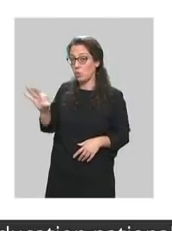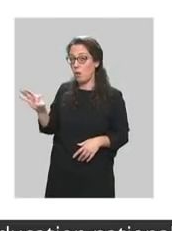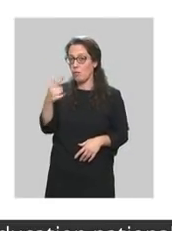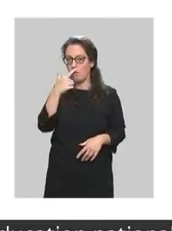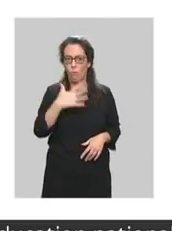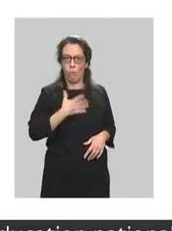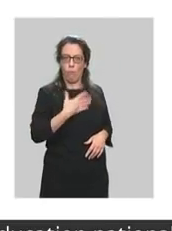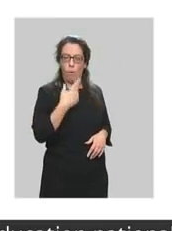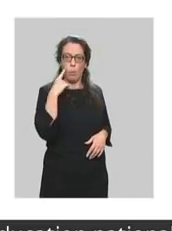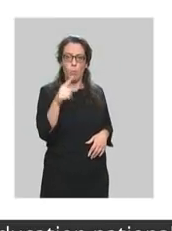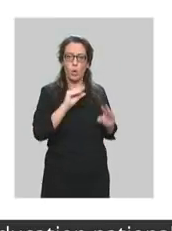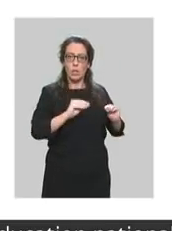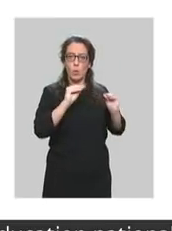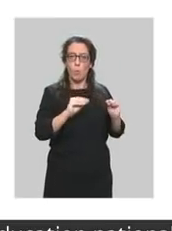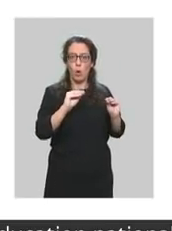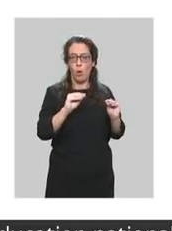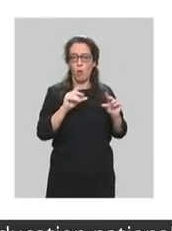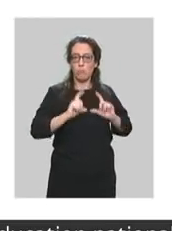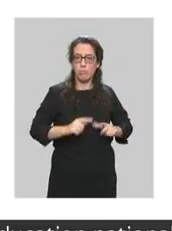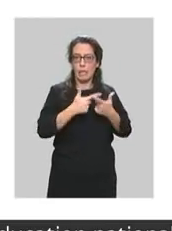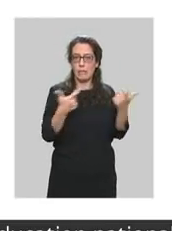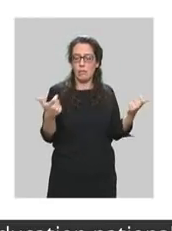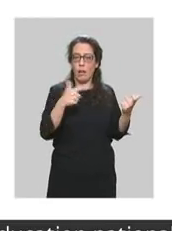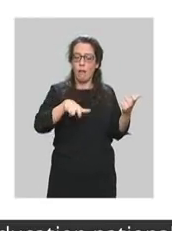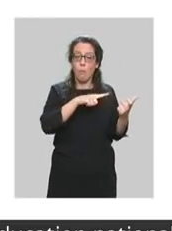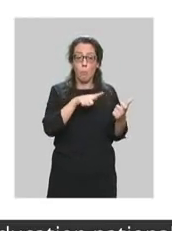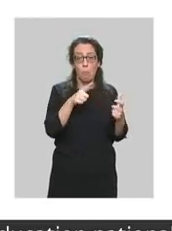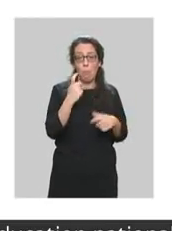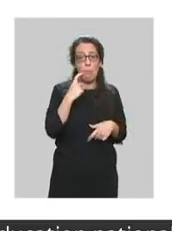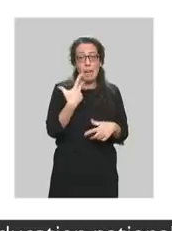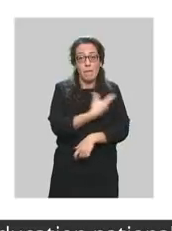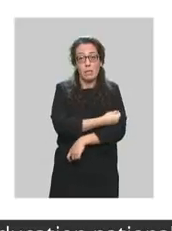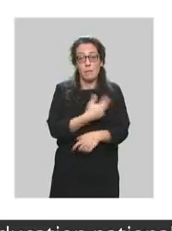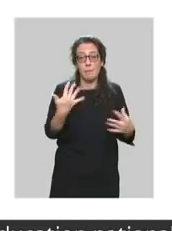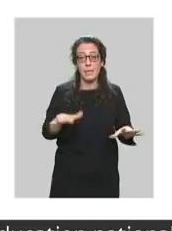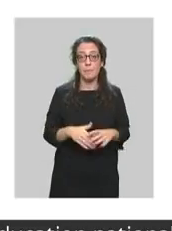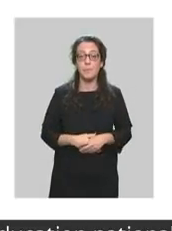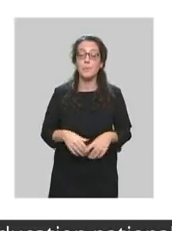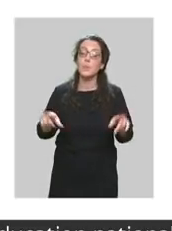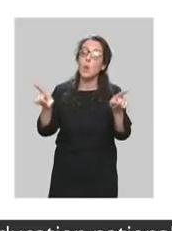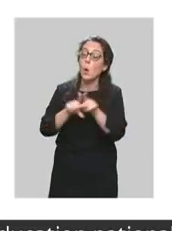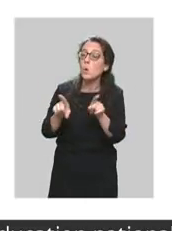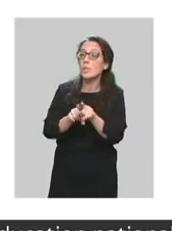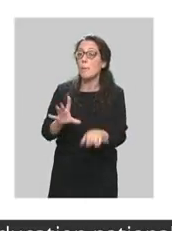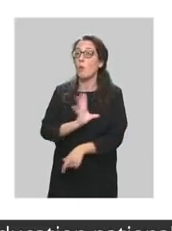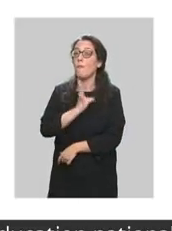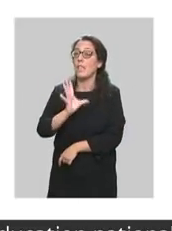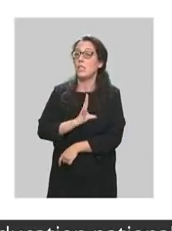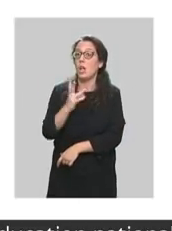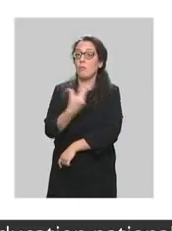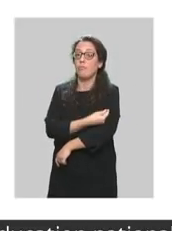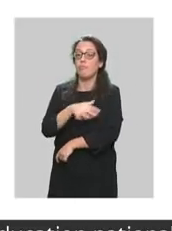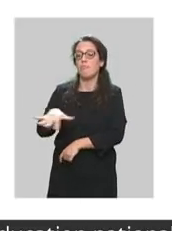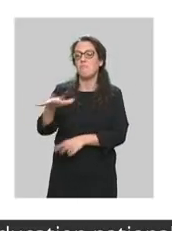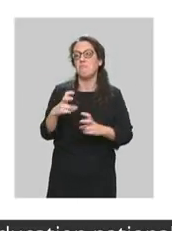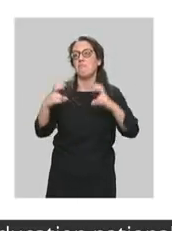l'enseignement secondaire où ces élèves sont vaccinés. Je voudrais signaler aussi que la vaccination des professeurs atteint